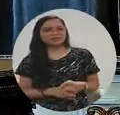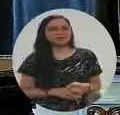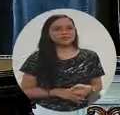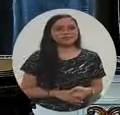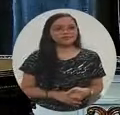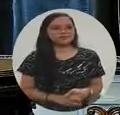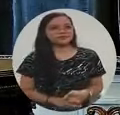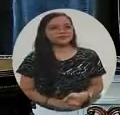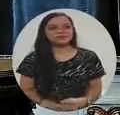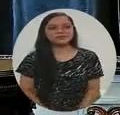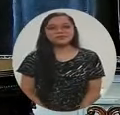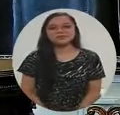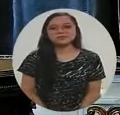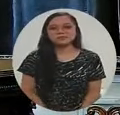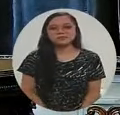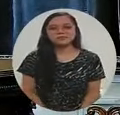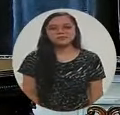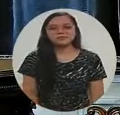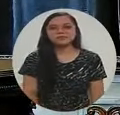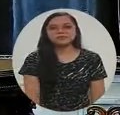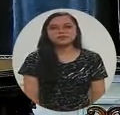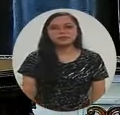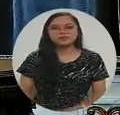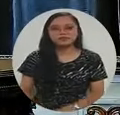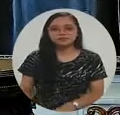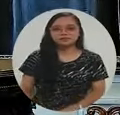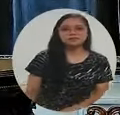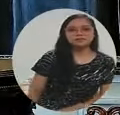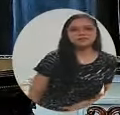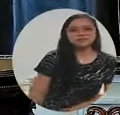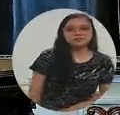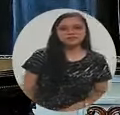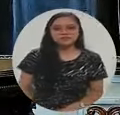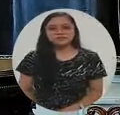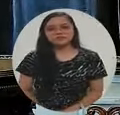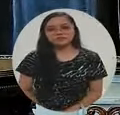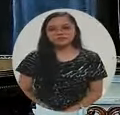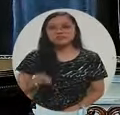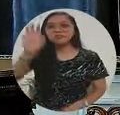eh. Ingin si Tikyo, kaming mga dato, ilis-ilis lang may cellphone.